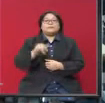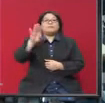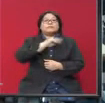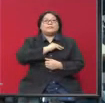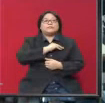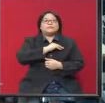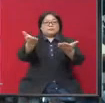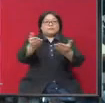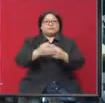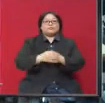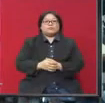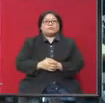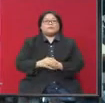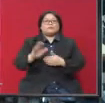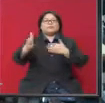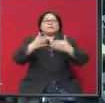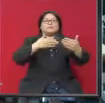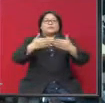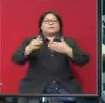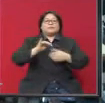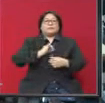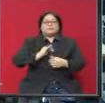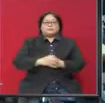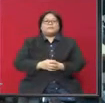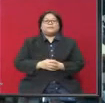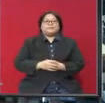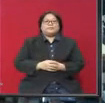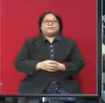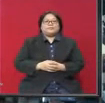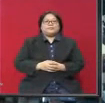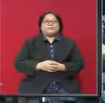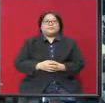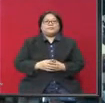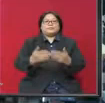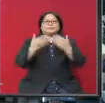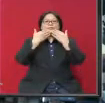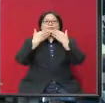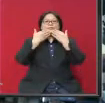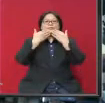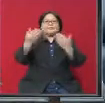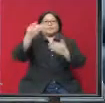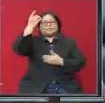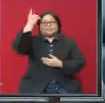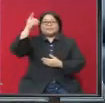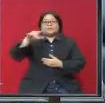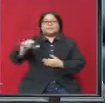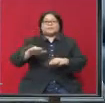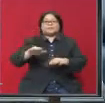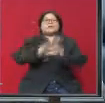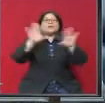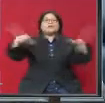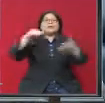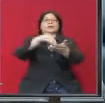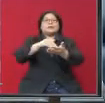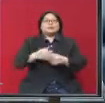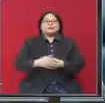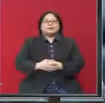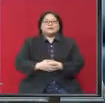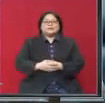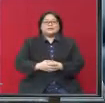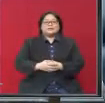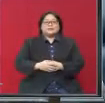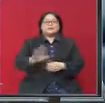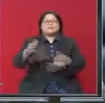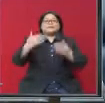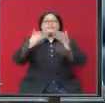Hai yang mau mampir Silahkan baca pernah boleh nih simulasi banyak jatuh sedih lebih jauh lagi